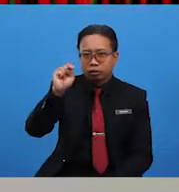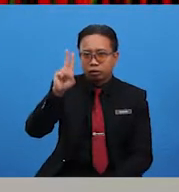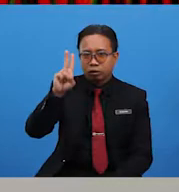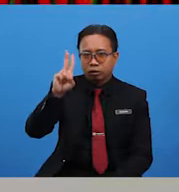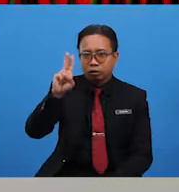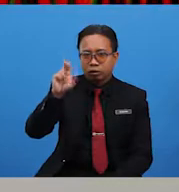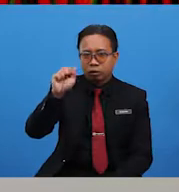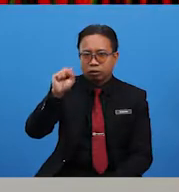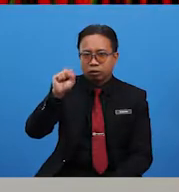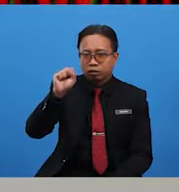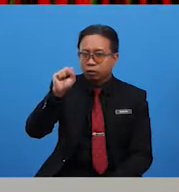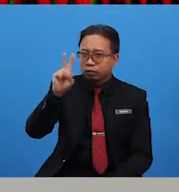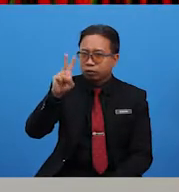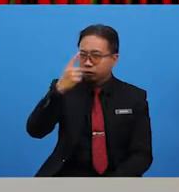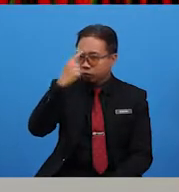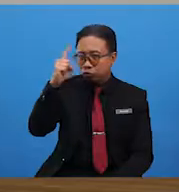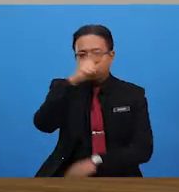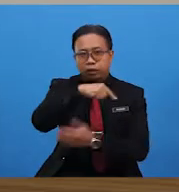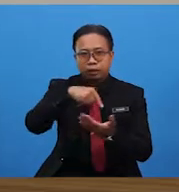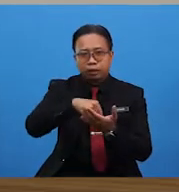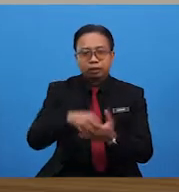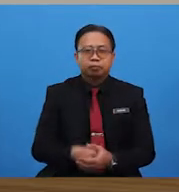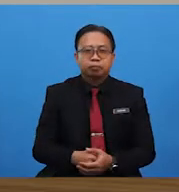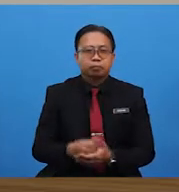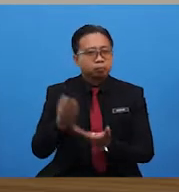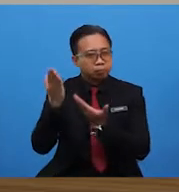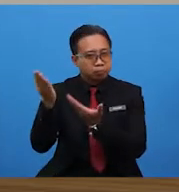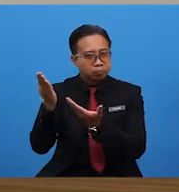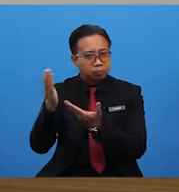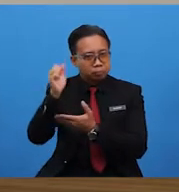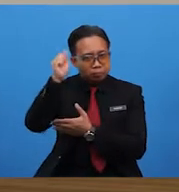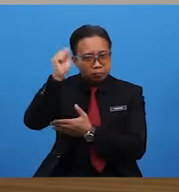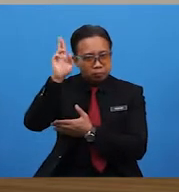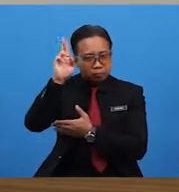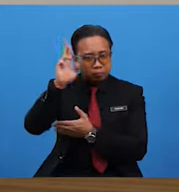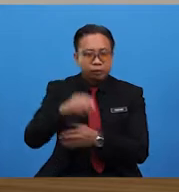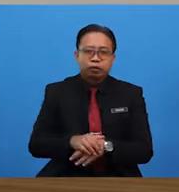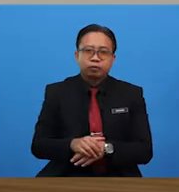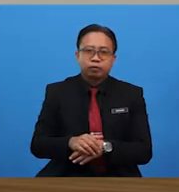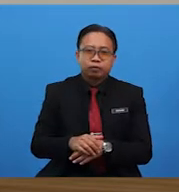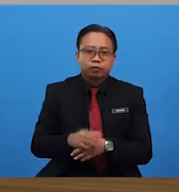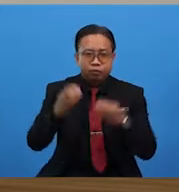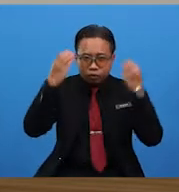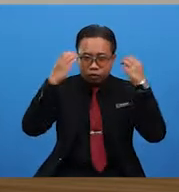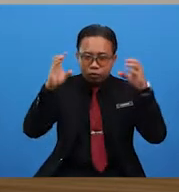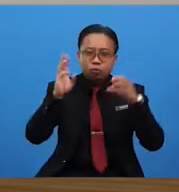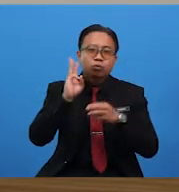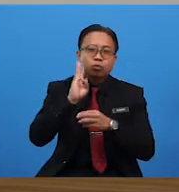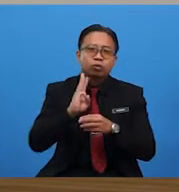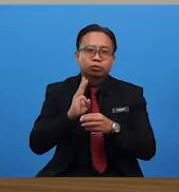conspir4cy untuk hari ini saya cek Gowa device dan baik banget ia cheque